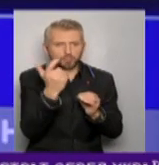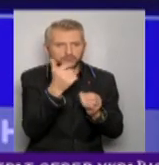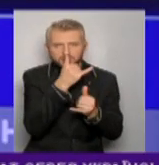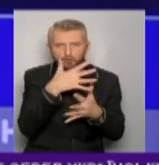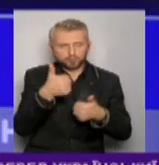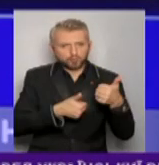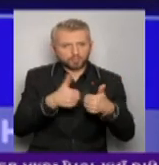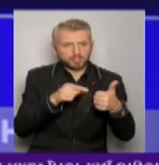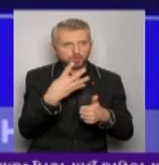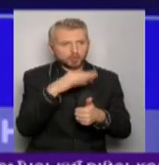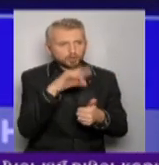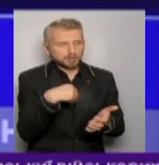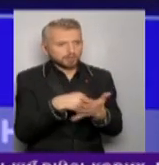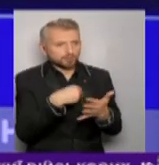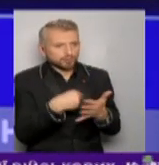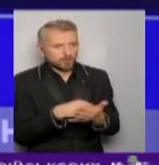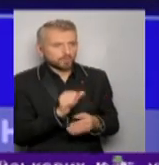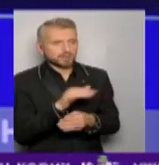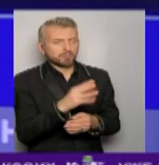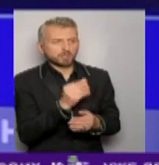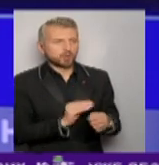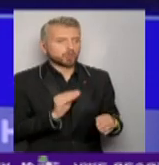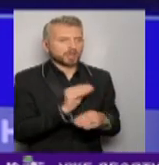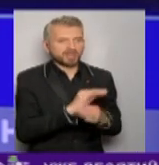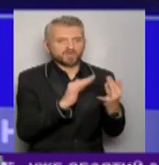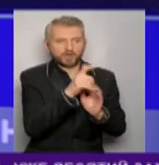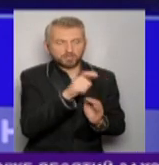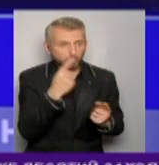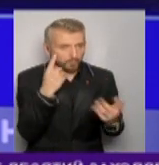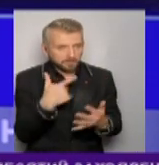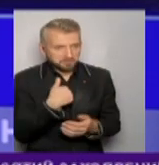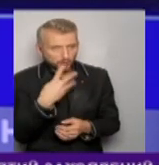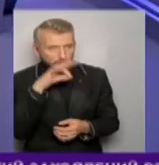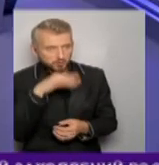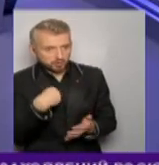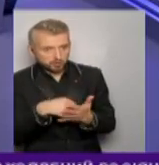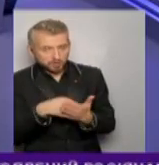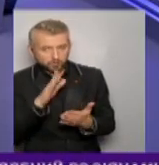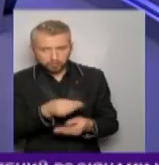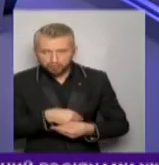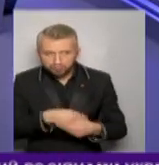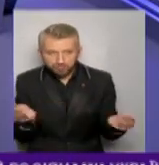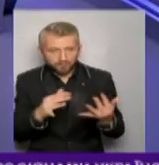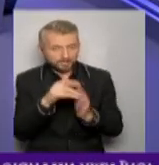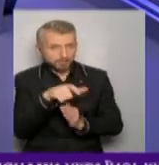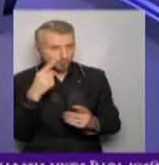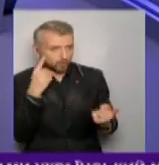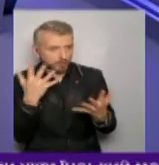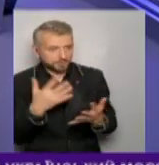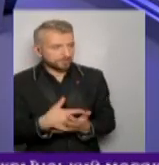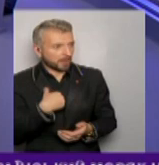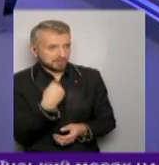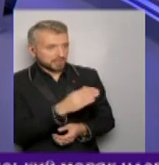40% бюджету віддаємо на дотації фермера. Уявіть собі, щоб ми сьогодні віддавали 40% бюджету. Уявіть просто, на хвилину. А ми не даємо великим. Ми б